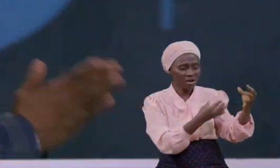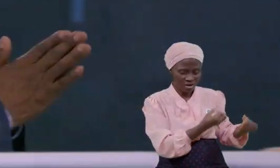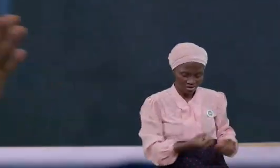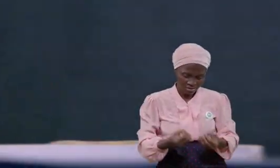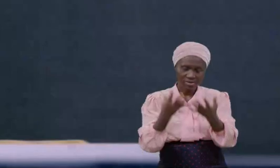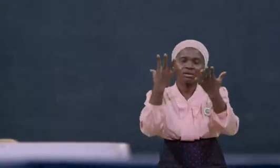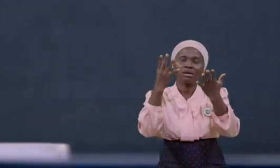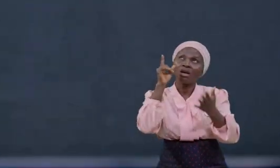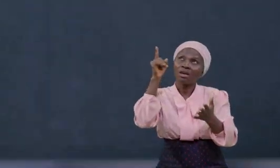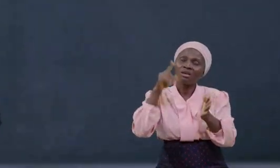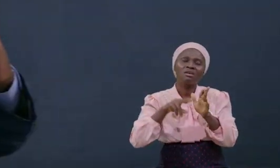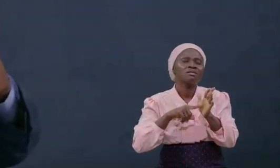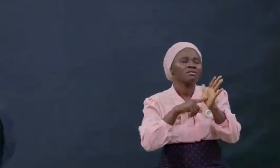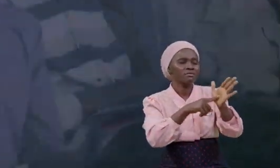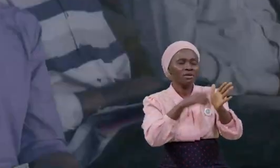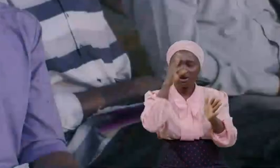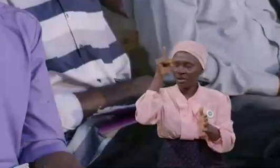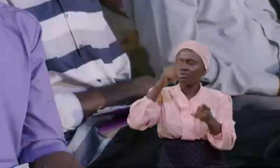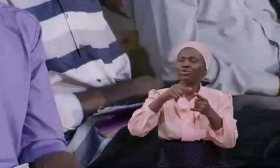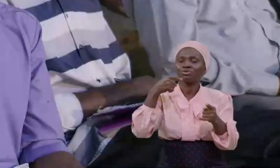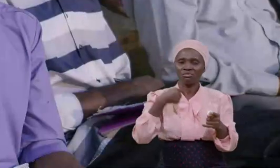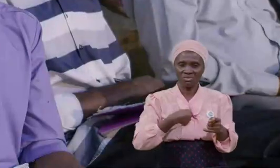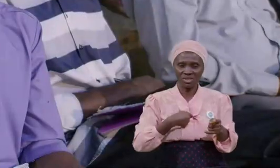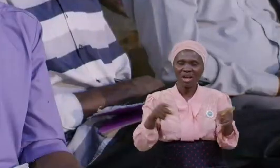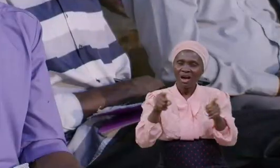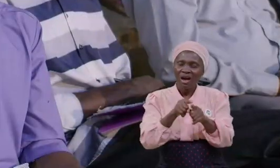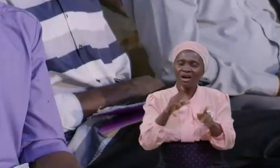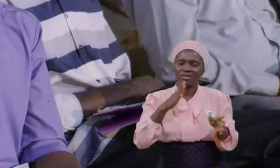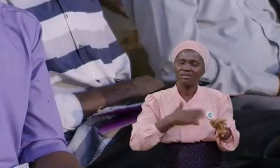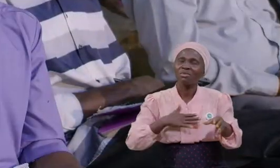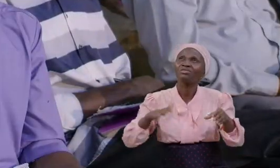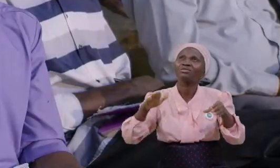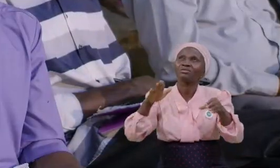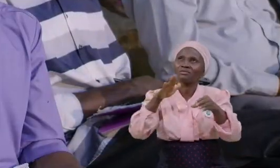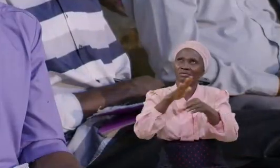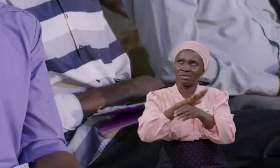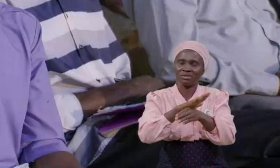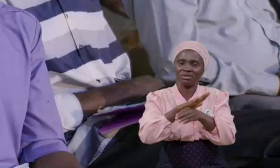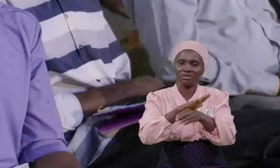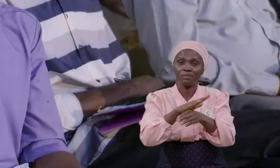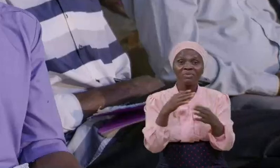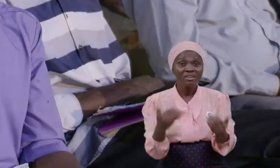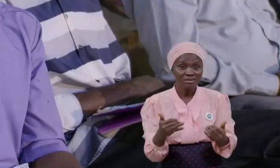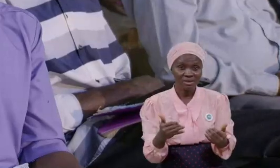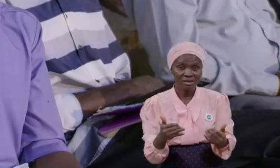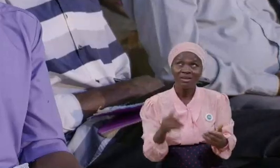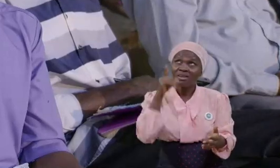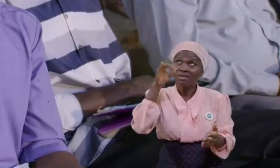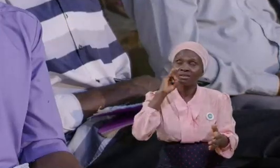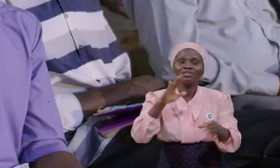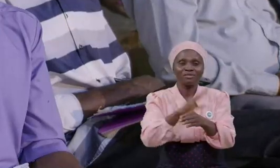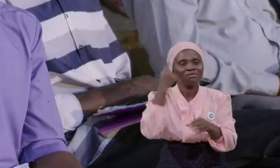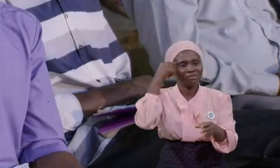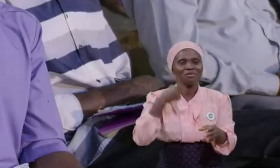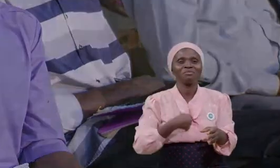révélé comme ma suffisance. Mais elle est suffisante pour moi. Et quand il a plu au Seigneur